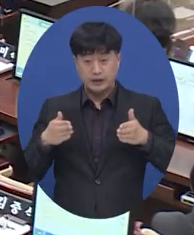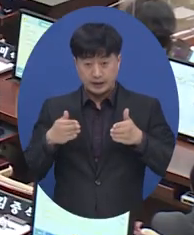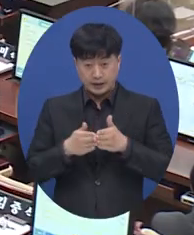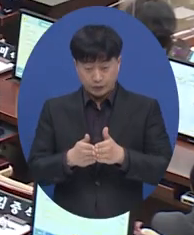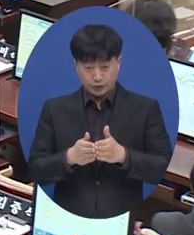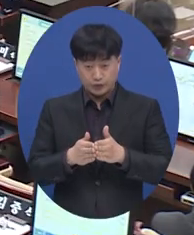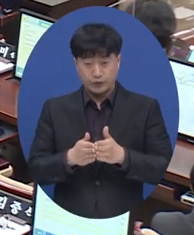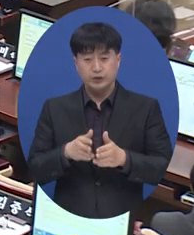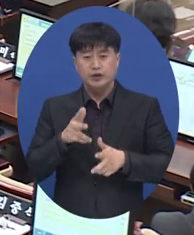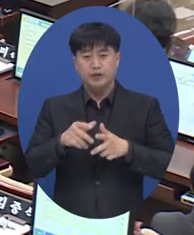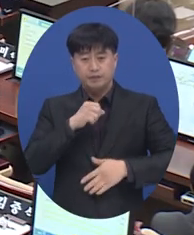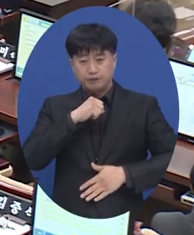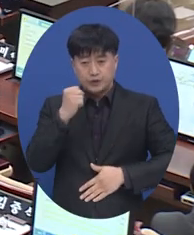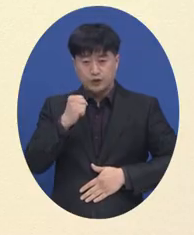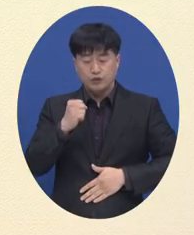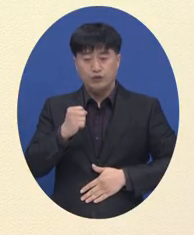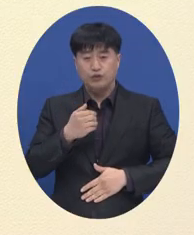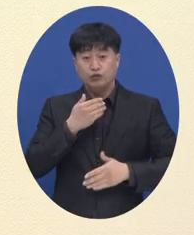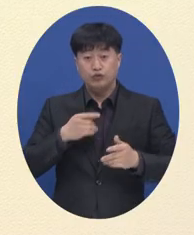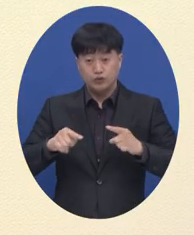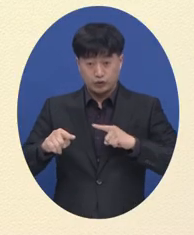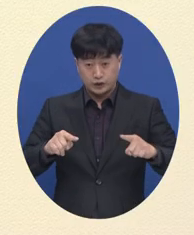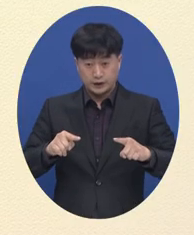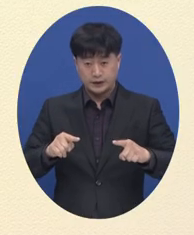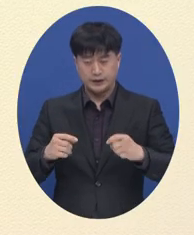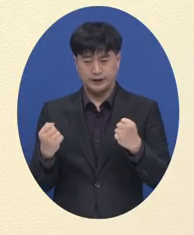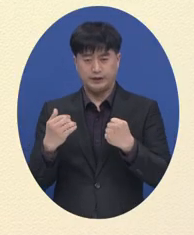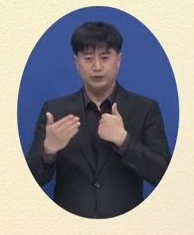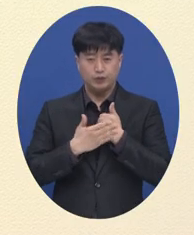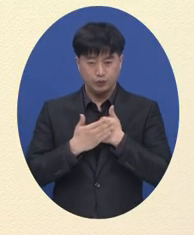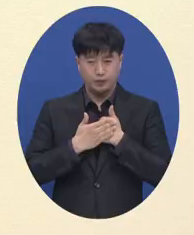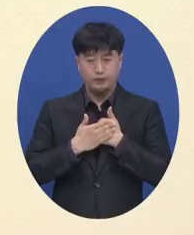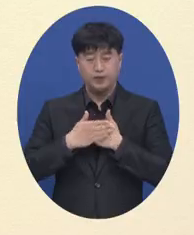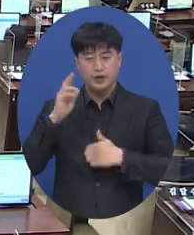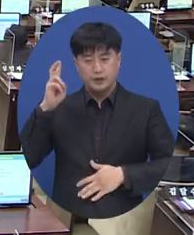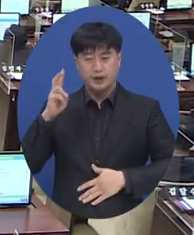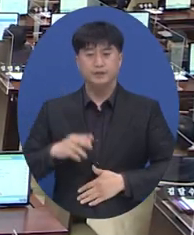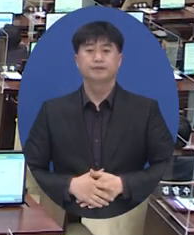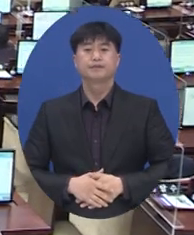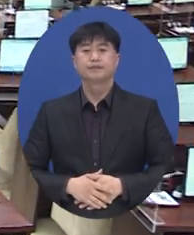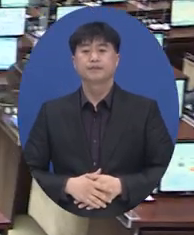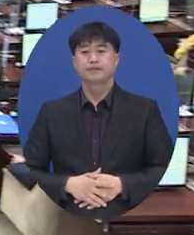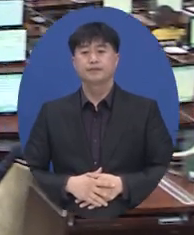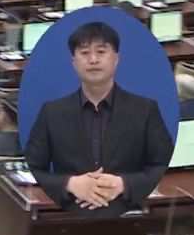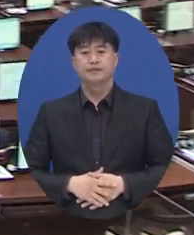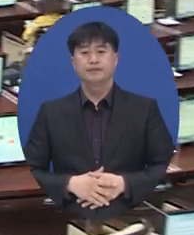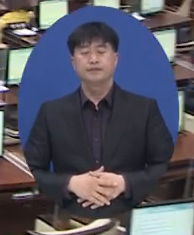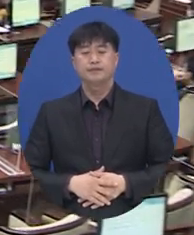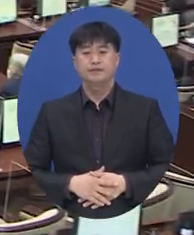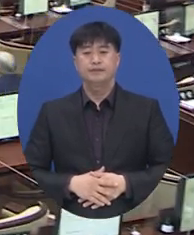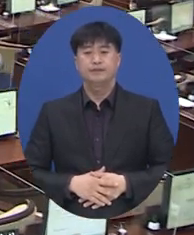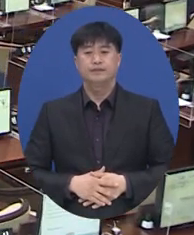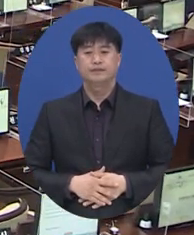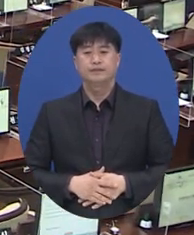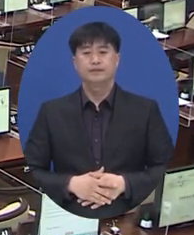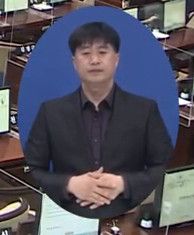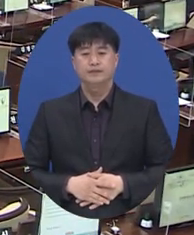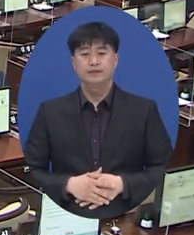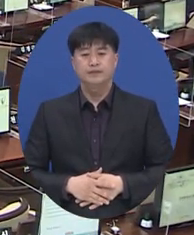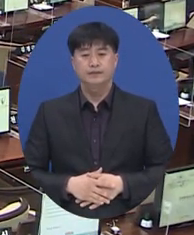사업들이 통과되면서 주요 도정이 탄력을 받게 될 거란 전망입니다. 경기지TV 최지연입니다.